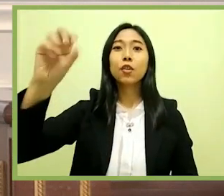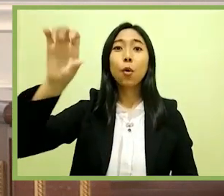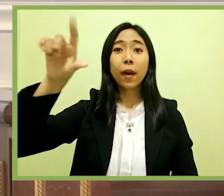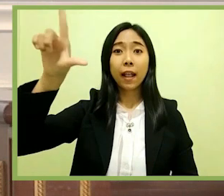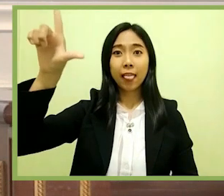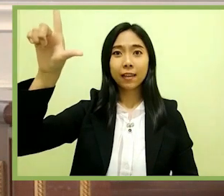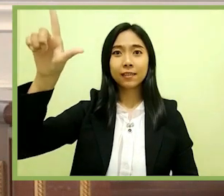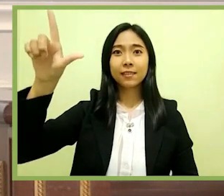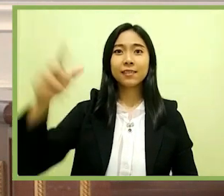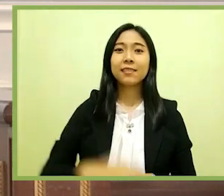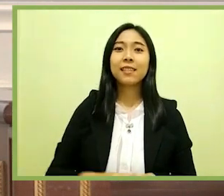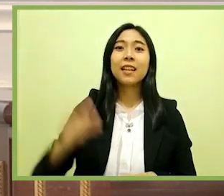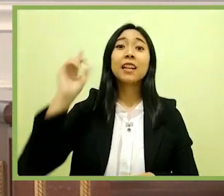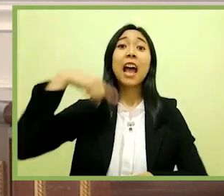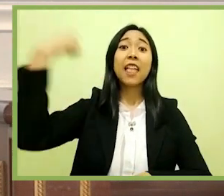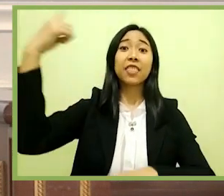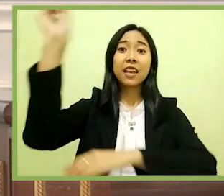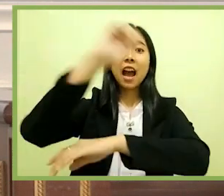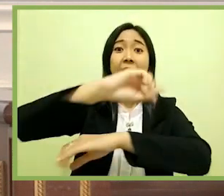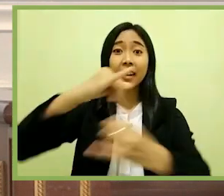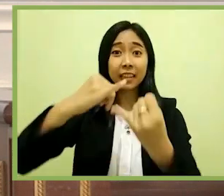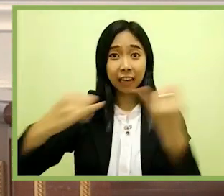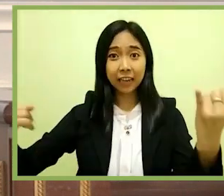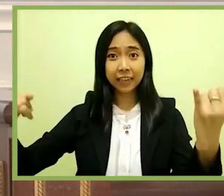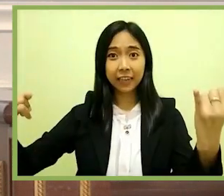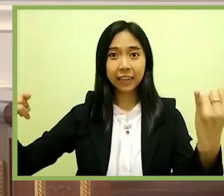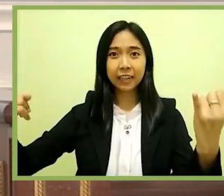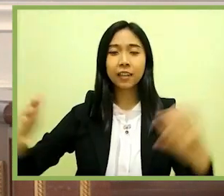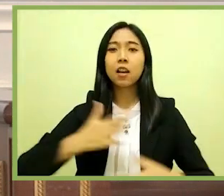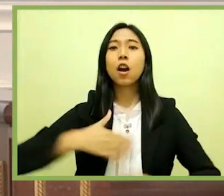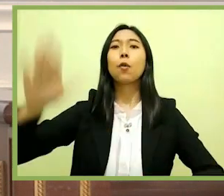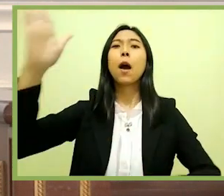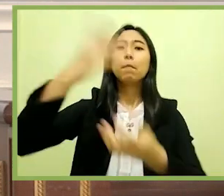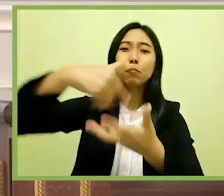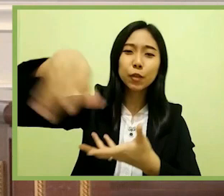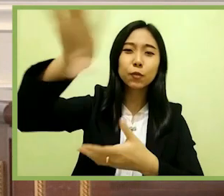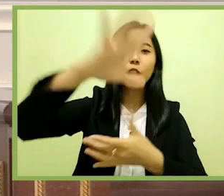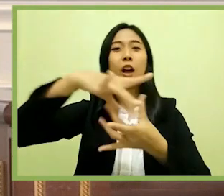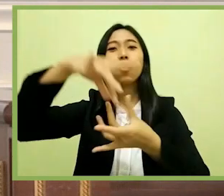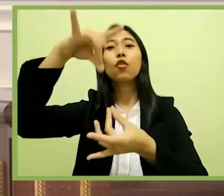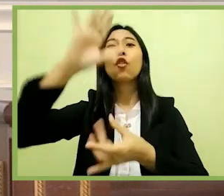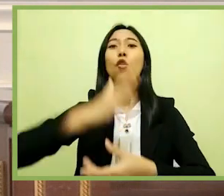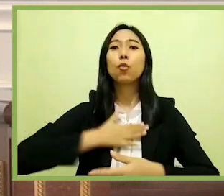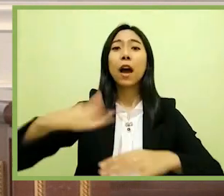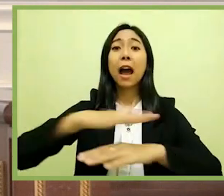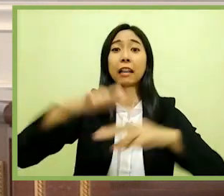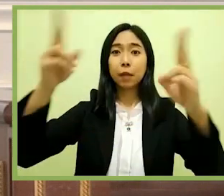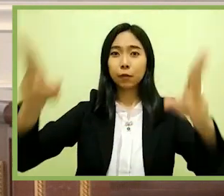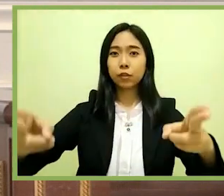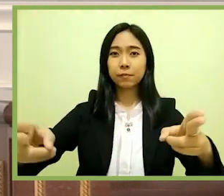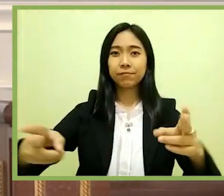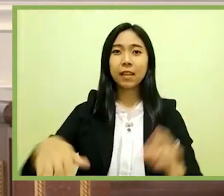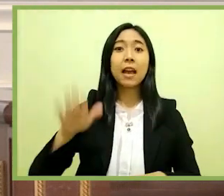pada hari-hari terakhir, demikianlah firman Allah, bahwa aku akan mencurahkan rohku ke atas semua manusia, maka